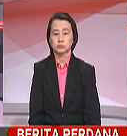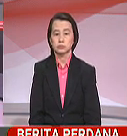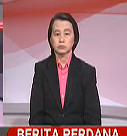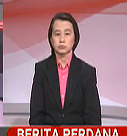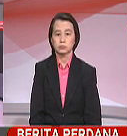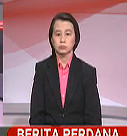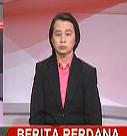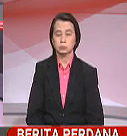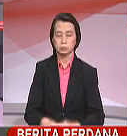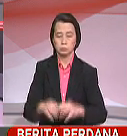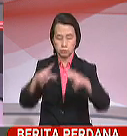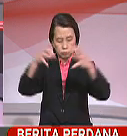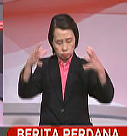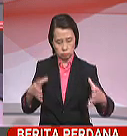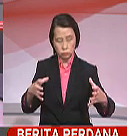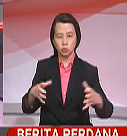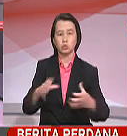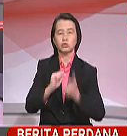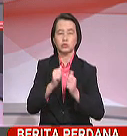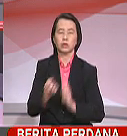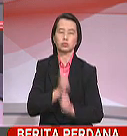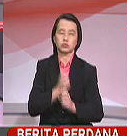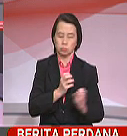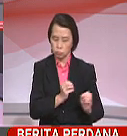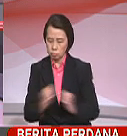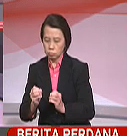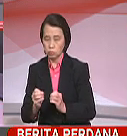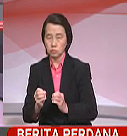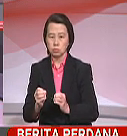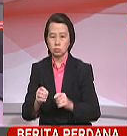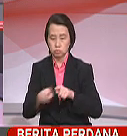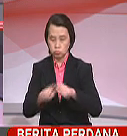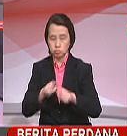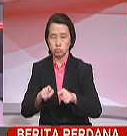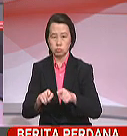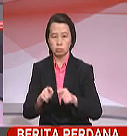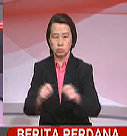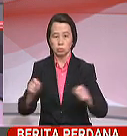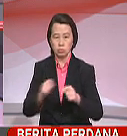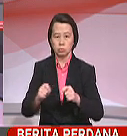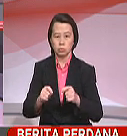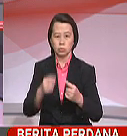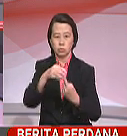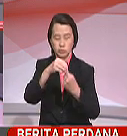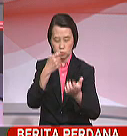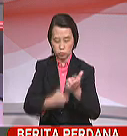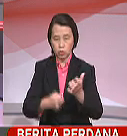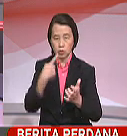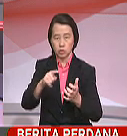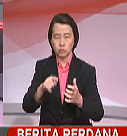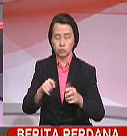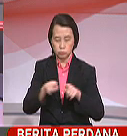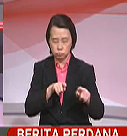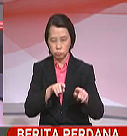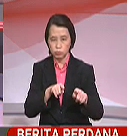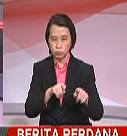Gelembung sukan adalah sesuatu yang agak sukar bagi penganjur perlumbaan tempatan, terutamanya dari segi kos untuk menganjurkan perlumbaan dalam